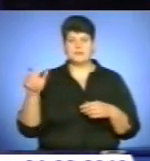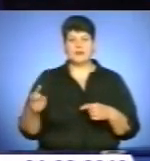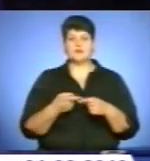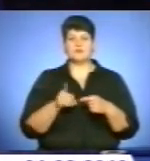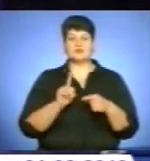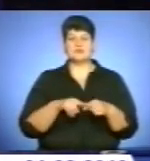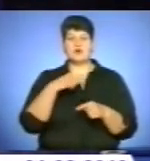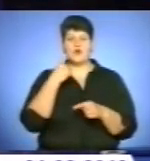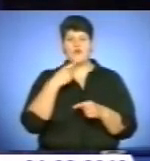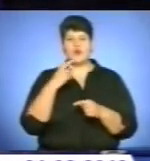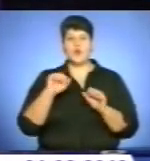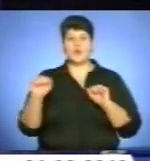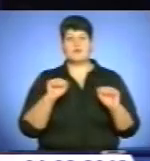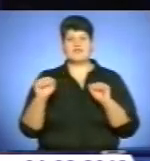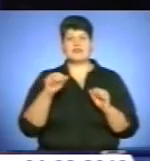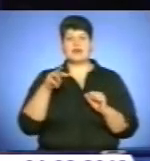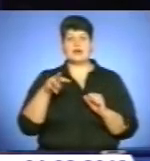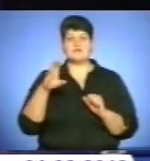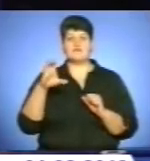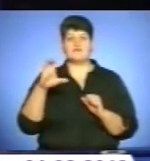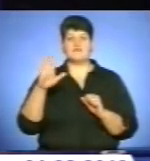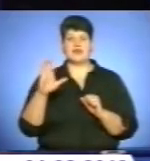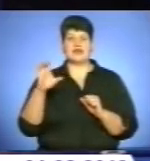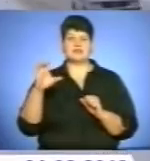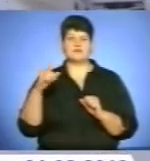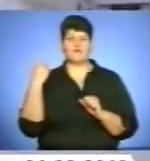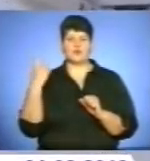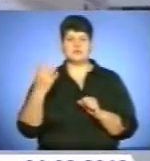з громадськістю управління МВС в області.